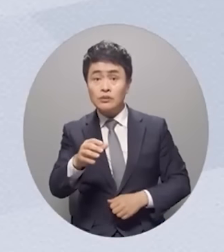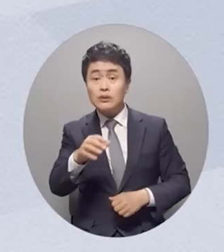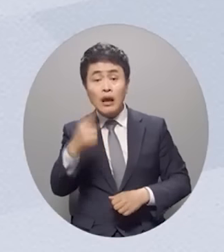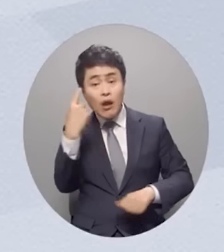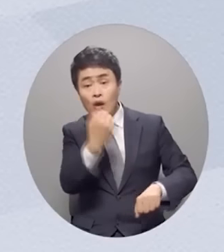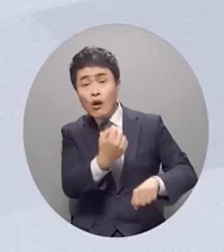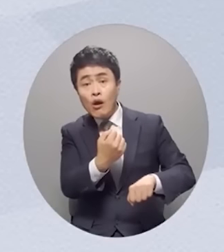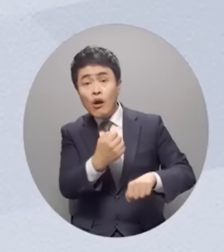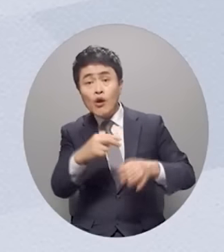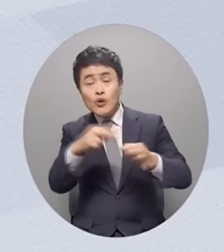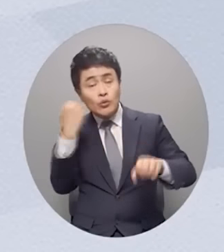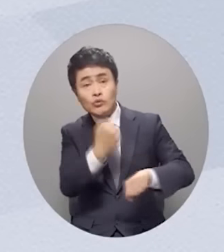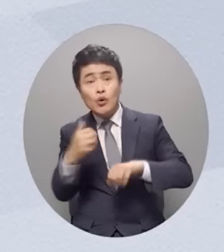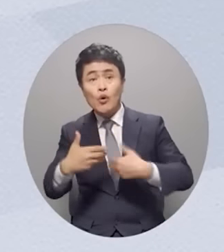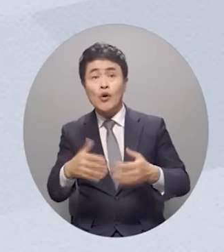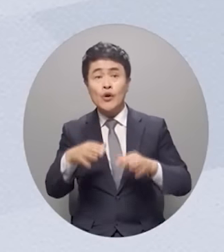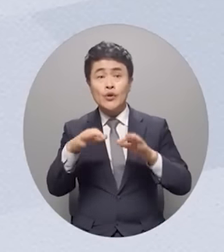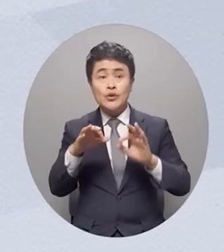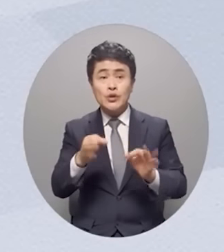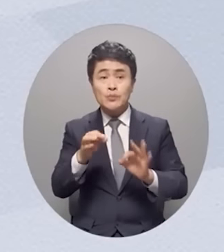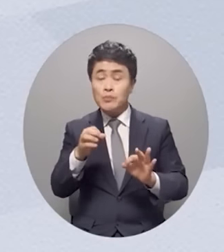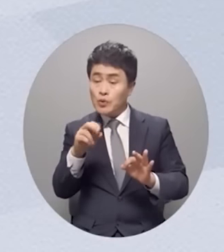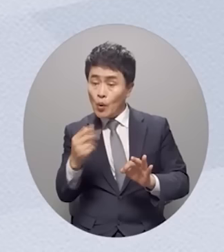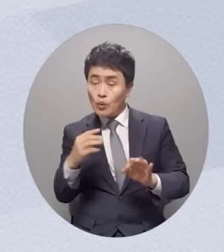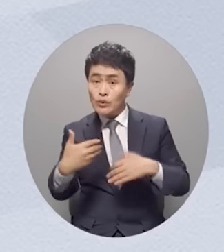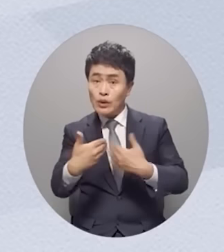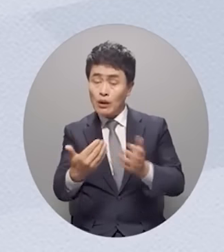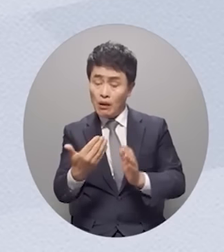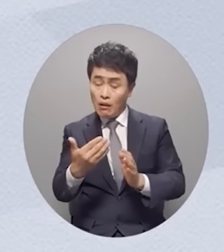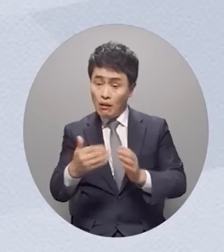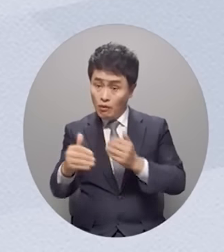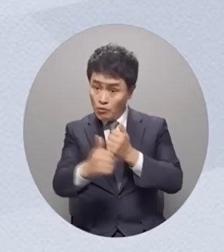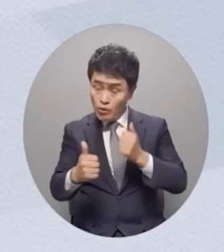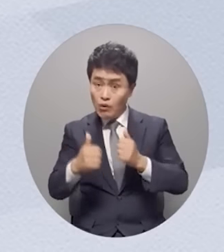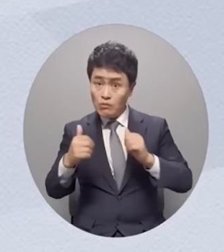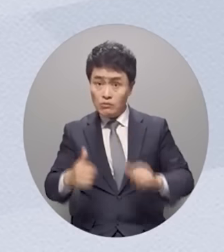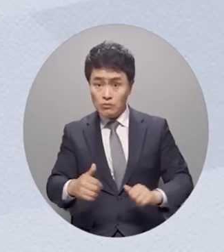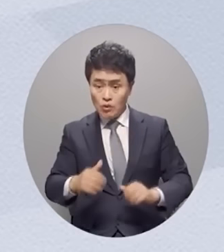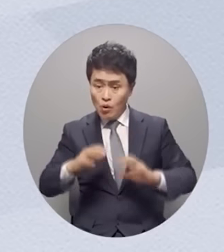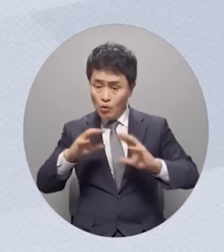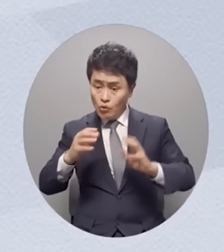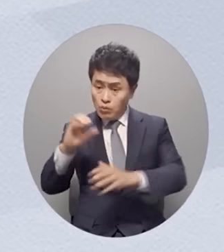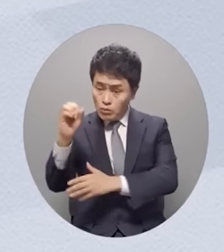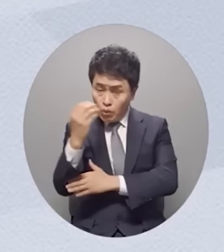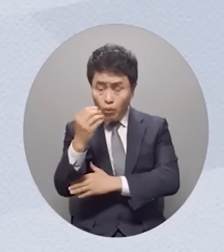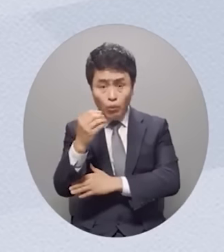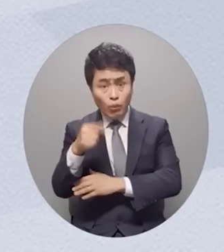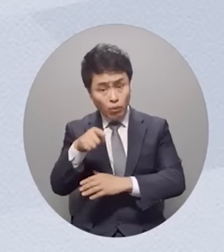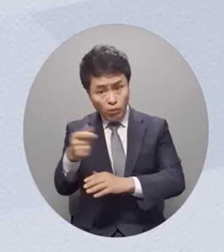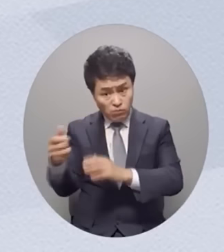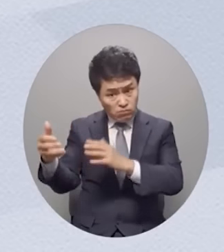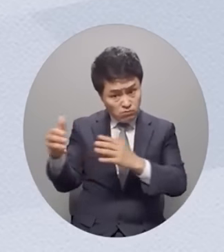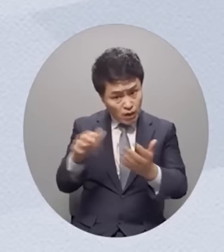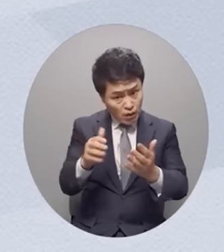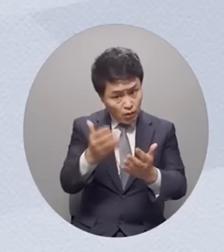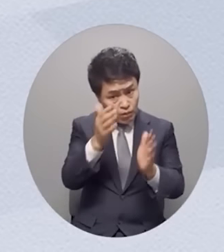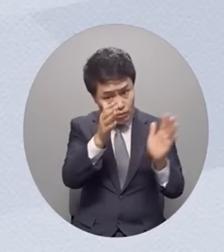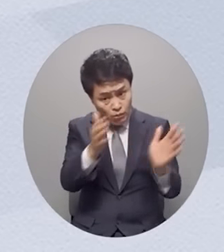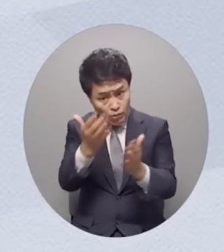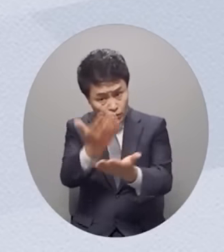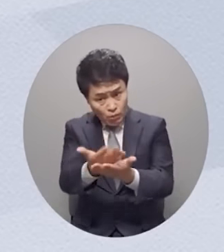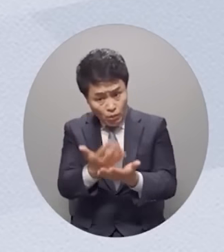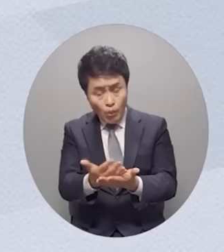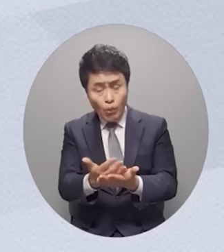원장인 김태전 의원은 MBC 통화해서 국민 여론 등을 살펴 참사 수습책을 담은 보고서를 당